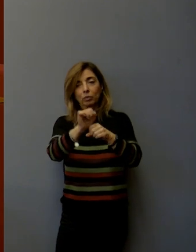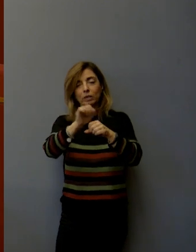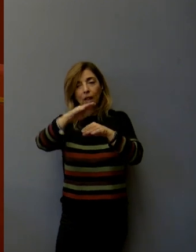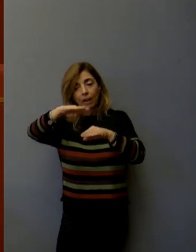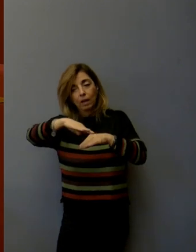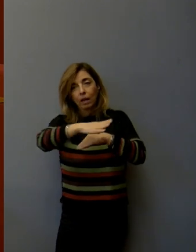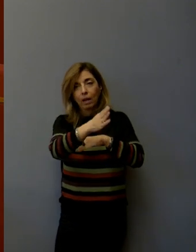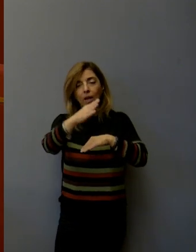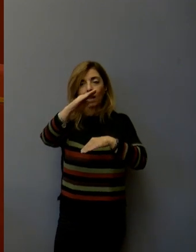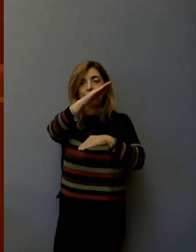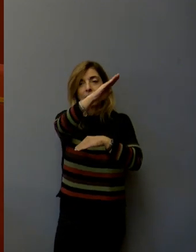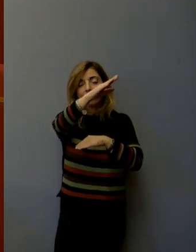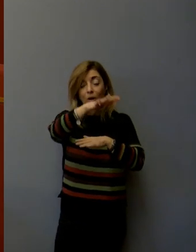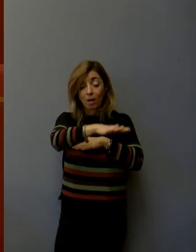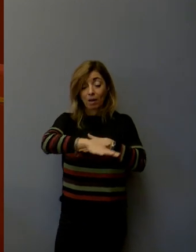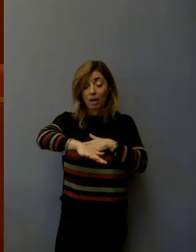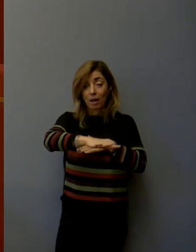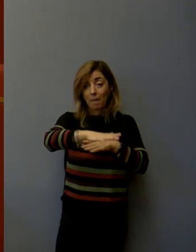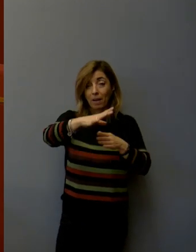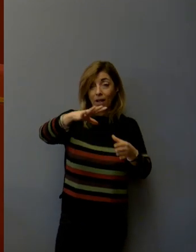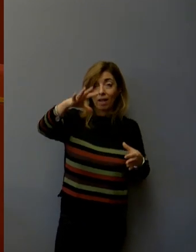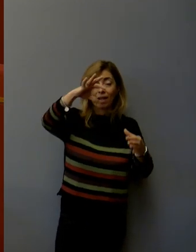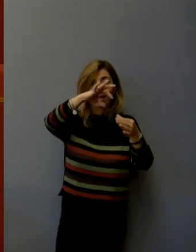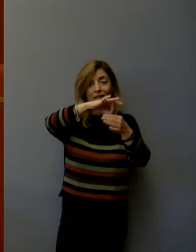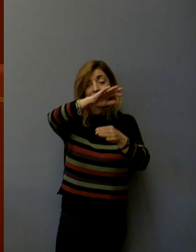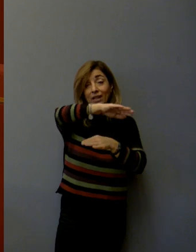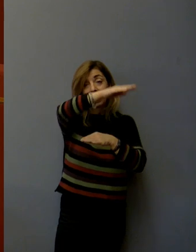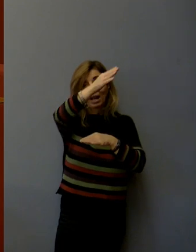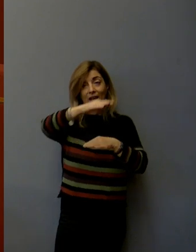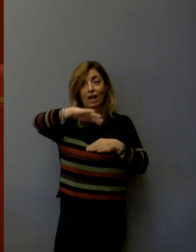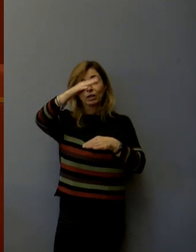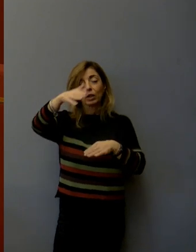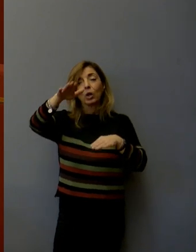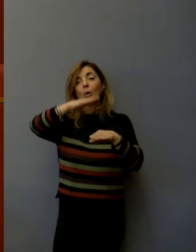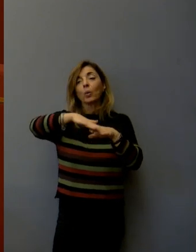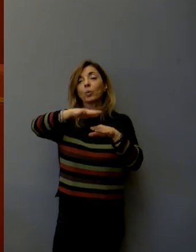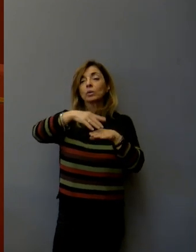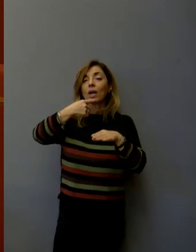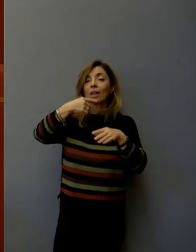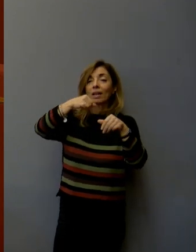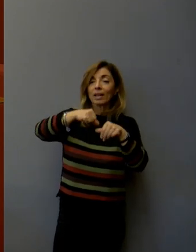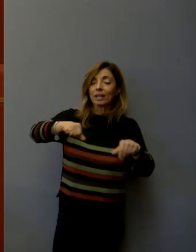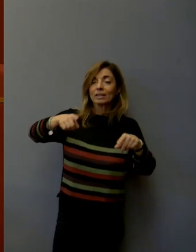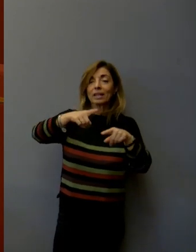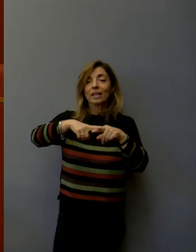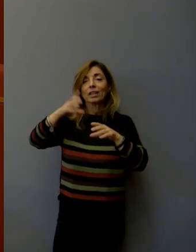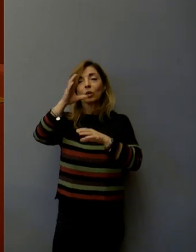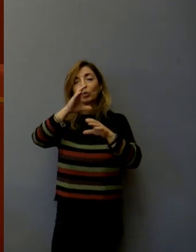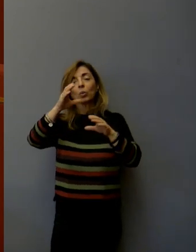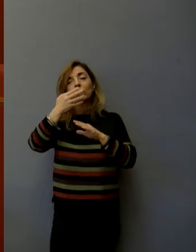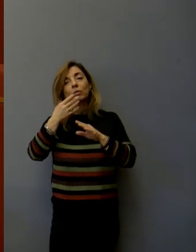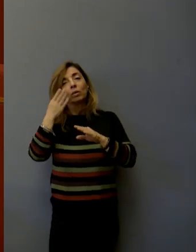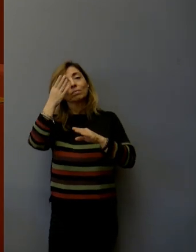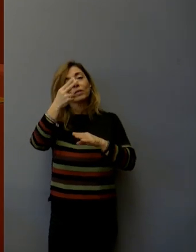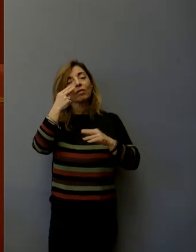la parte bassa del quartiere di Staglieno con le alture circostanti utilizzata sia dei residenti sia dei turisti che vogliono raggiungere l'acquedotto storico